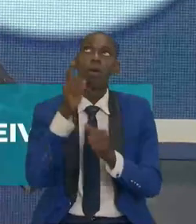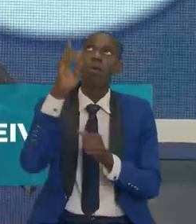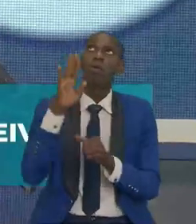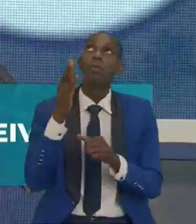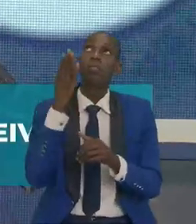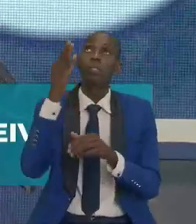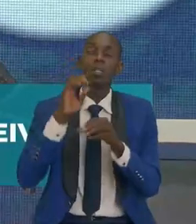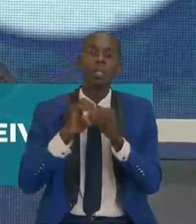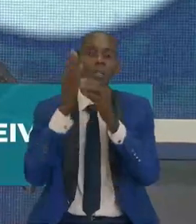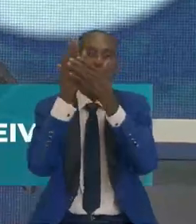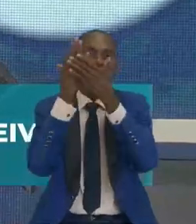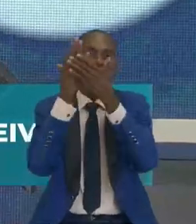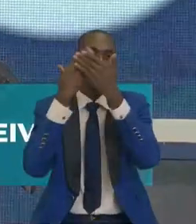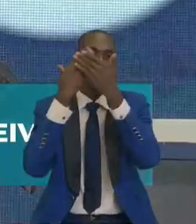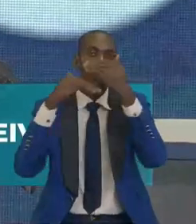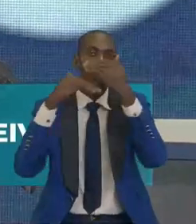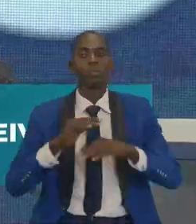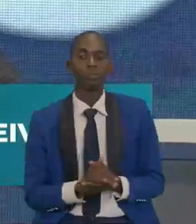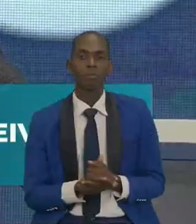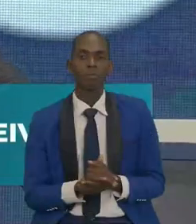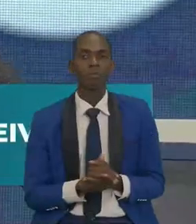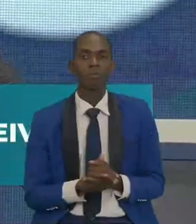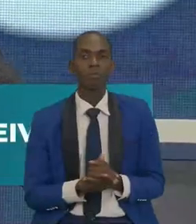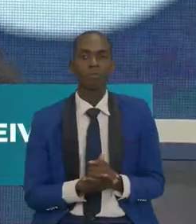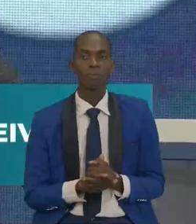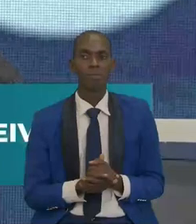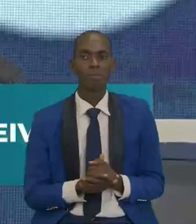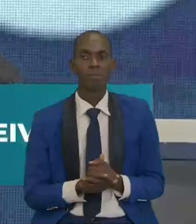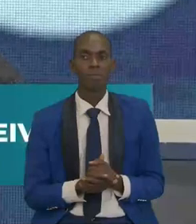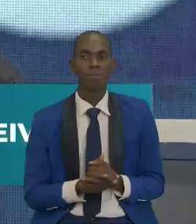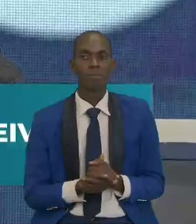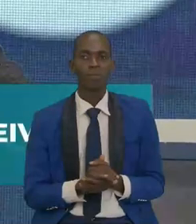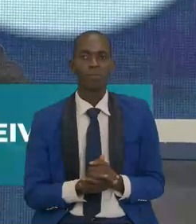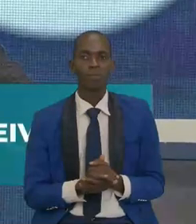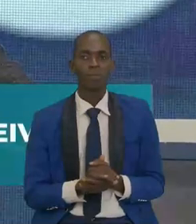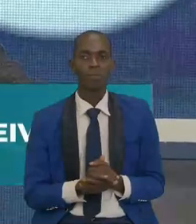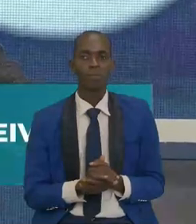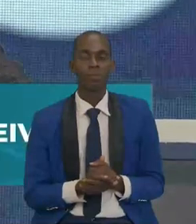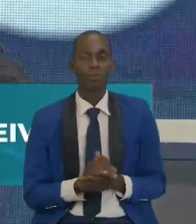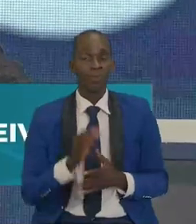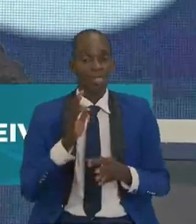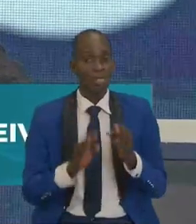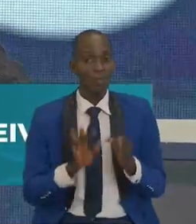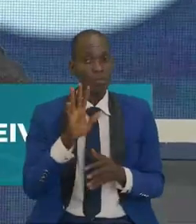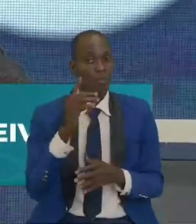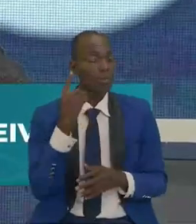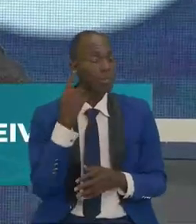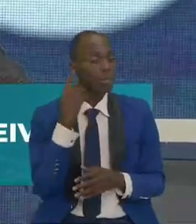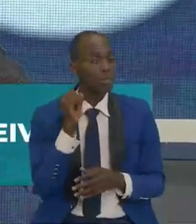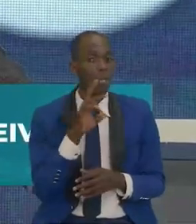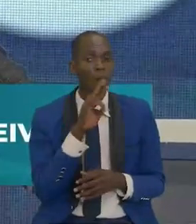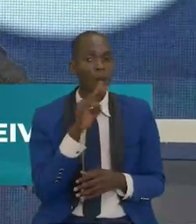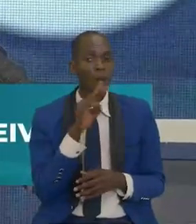nous avons une abondance de vision de cela avec Dieu au ciel.